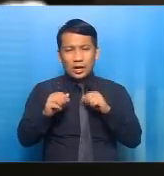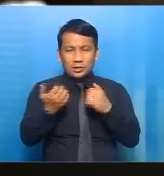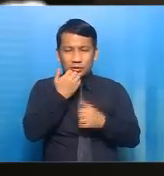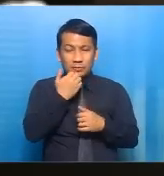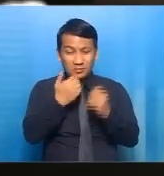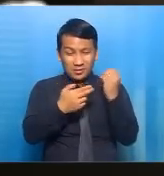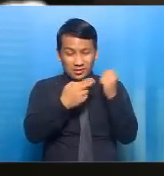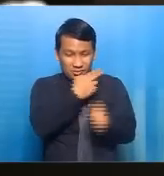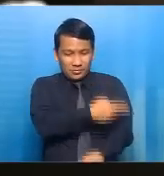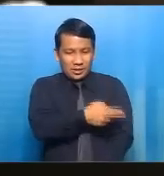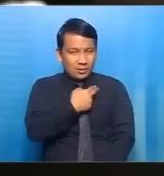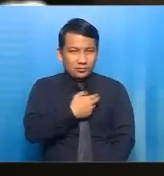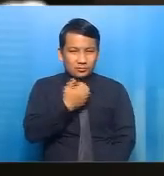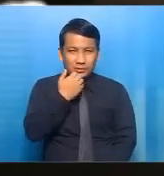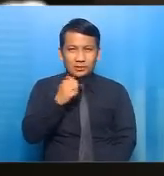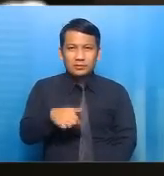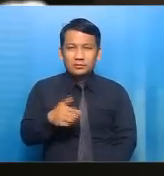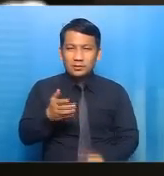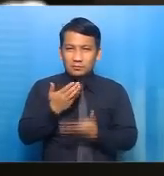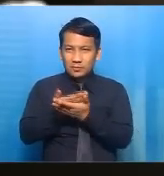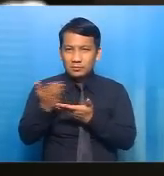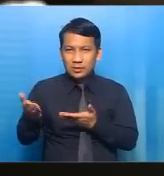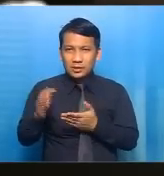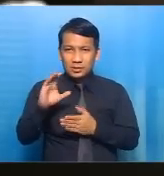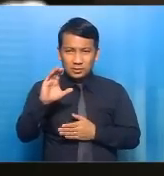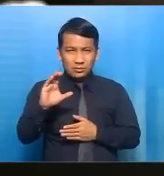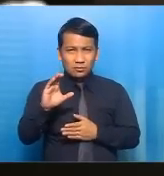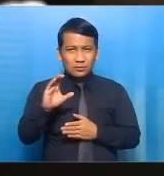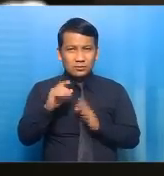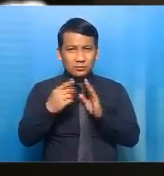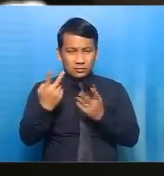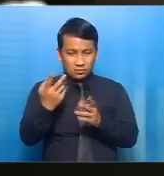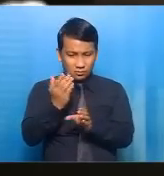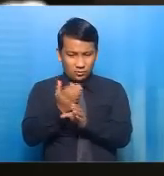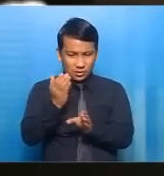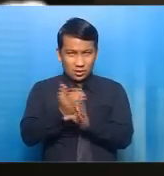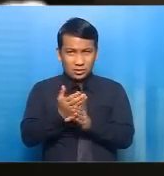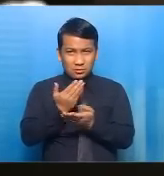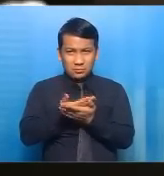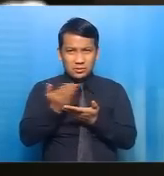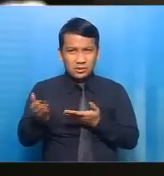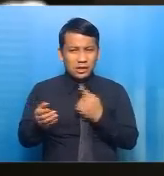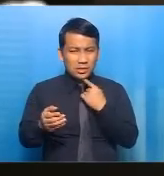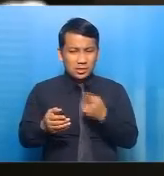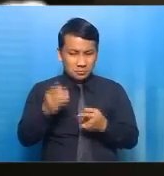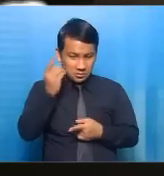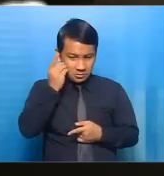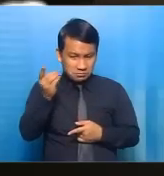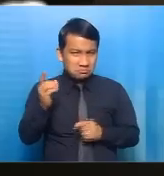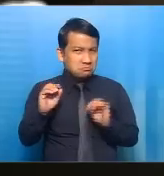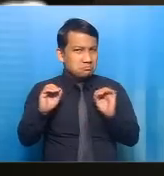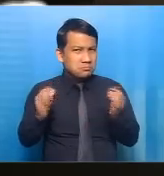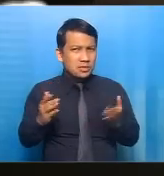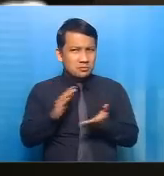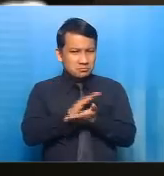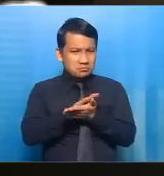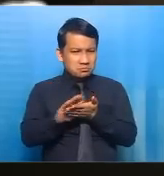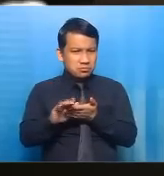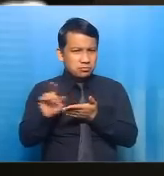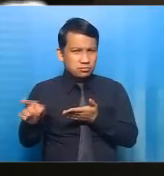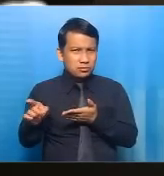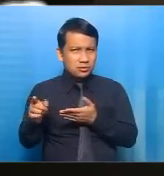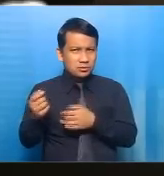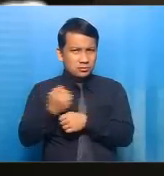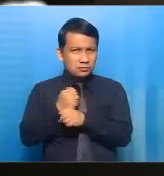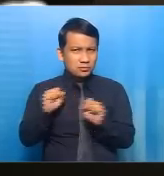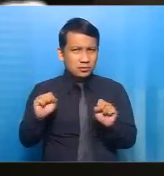may kumakalat din ng mga balita na nakabili ng dalawang sasakyan si Hilario. Pero sabi ni Danilo, malinis daw ang